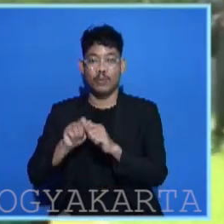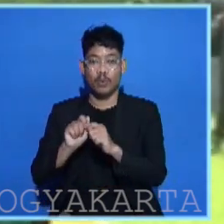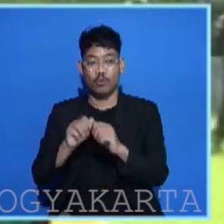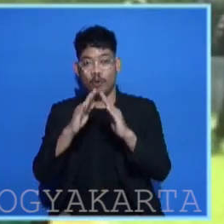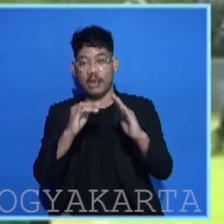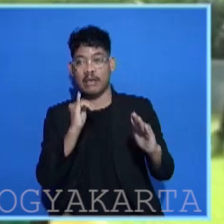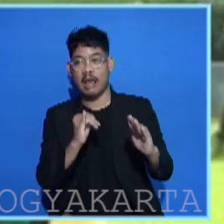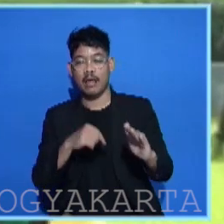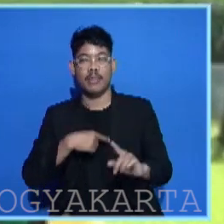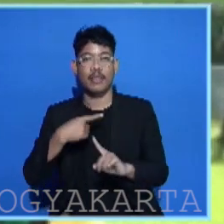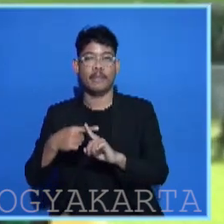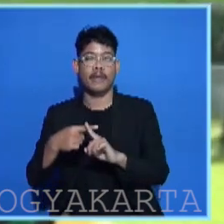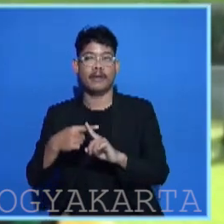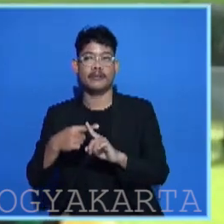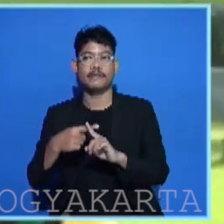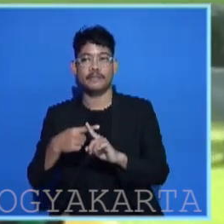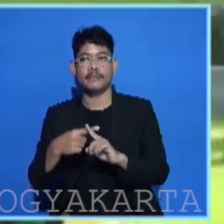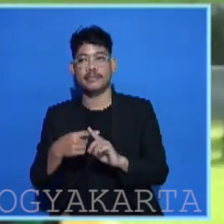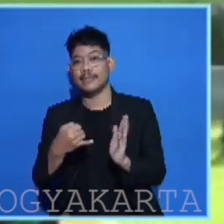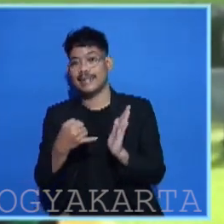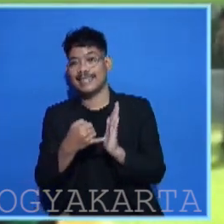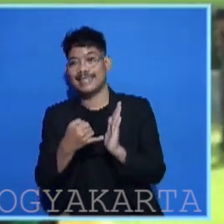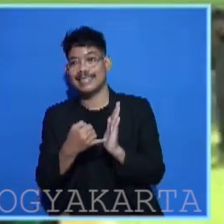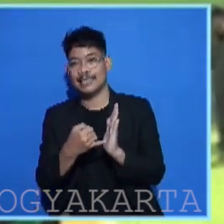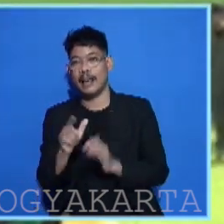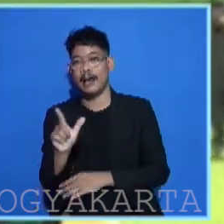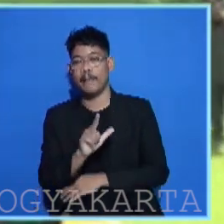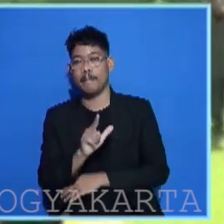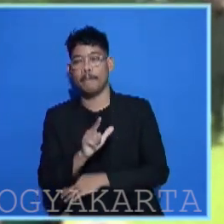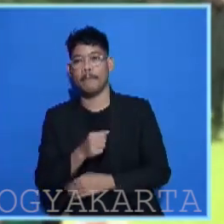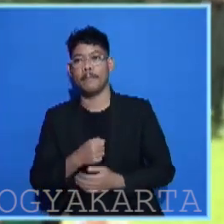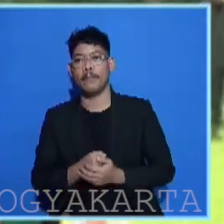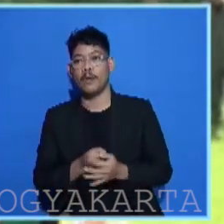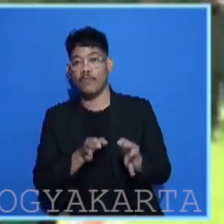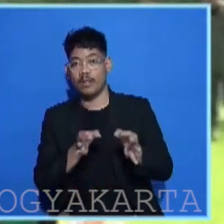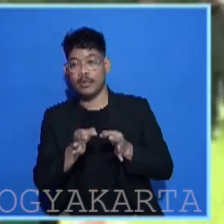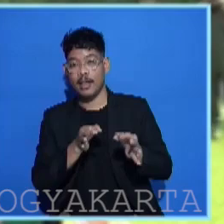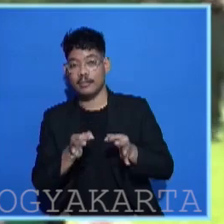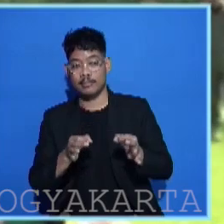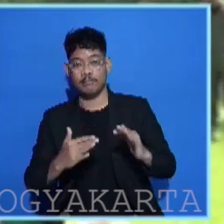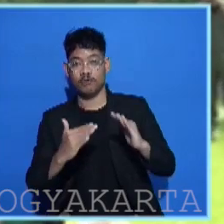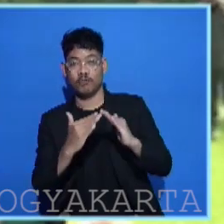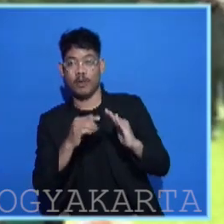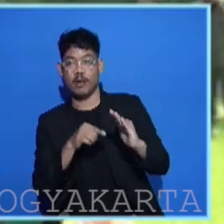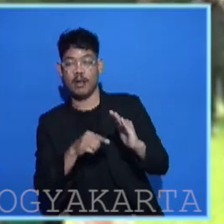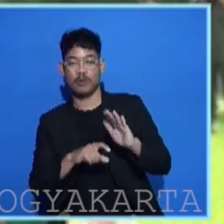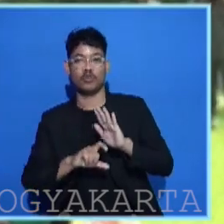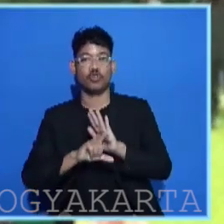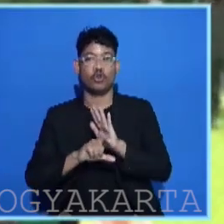memenuhi perlengkapan yang berada dalam rumah, termasuk tadi ada yang menyampaikan untuk fasilitas